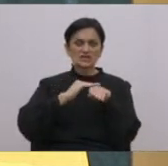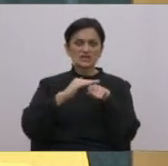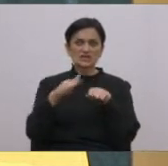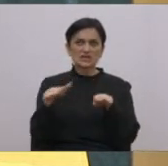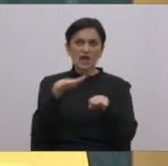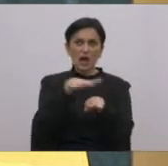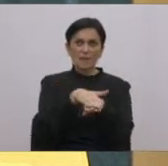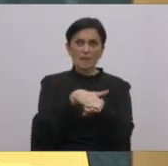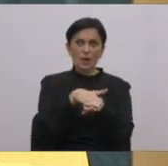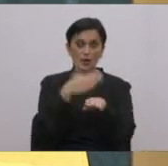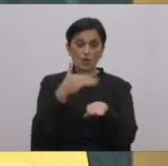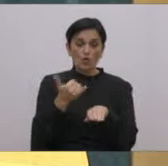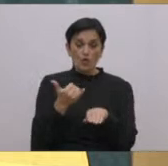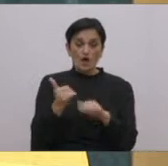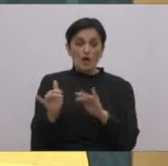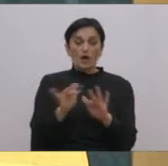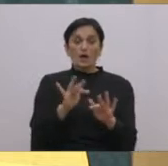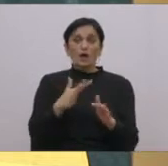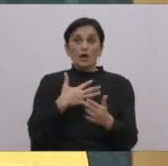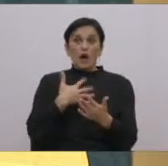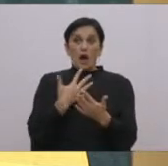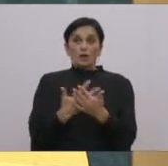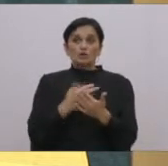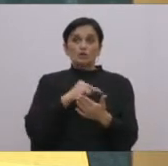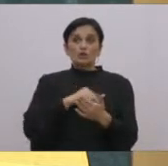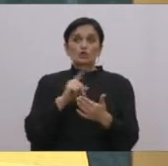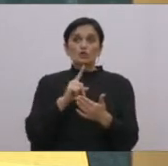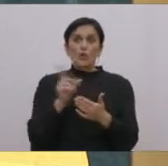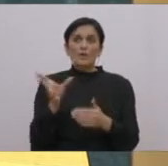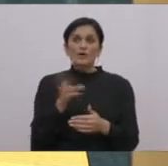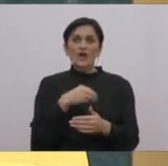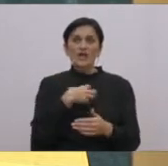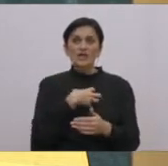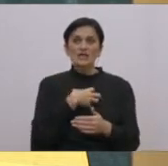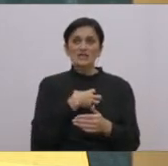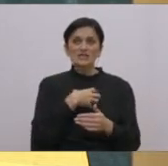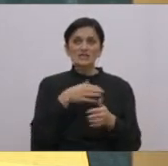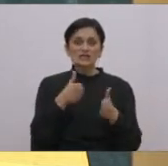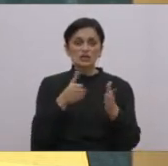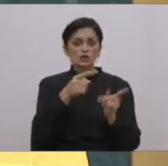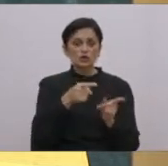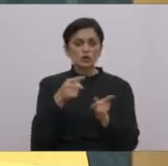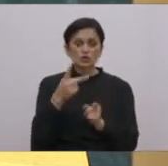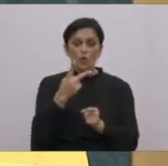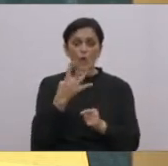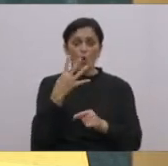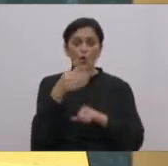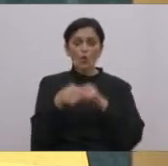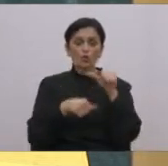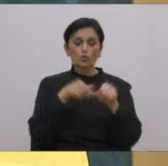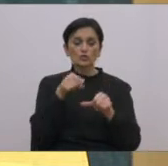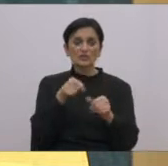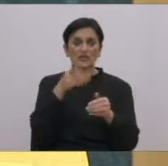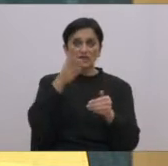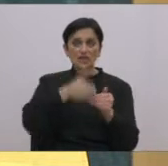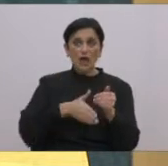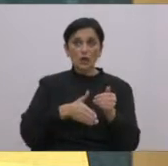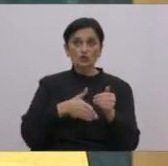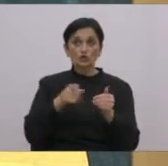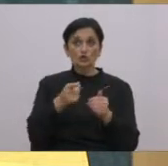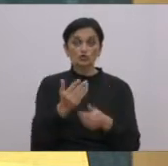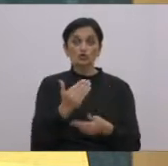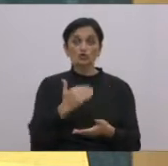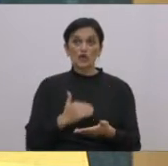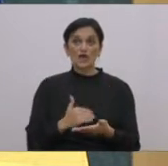მოწყობილი, დანარჩენზე მიმდინარეობს აქტიური სამუშაოები, იმდაგვარად, რომ ყველა ძირითადი მონაკვეთი 2024 წელს იქნა დასრულებული, რომლის